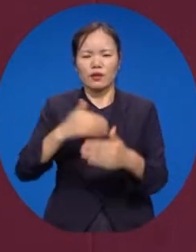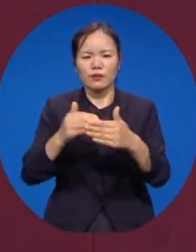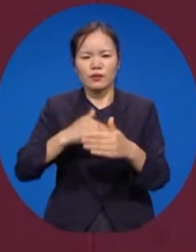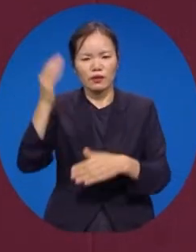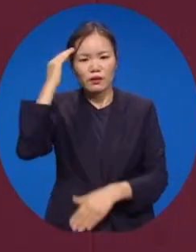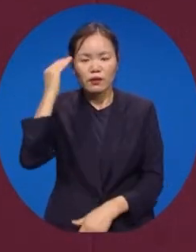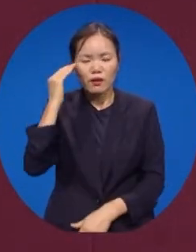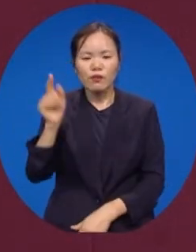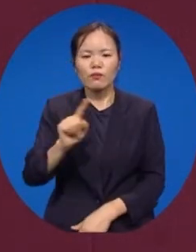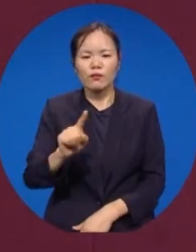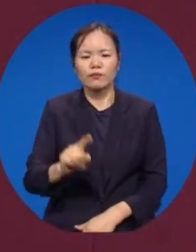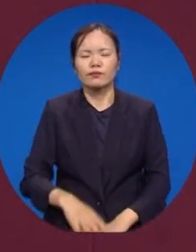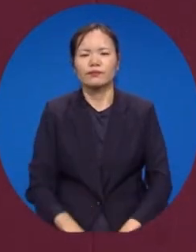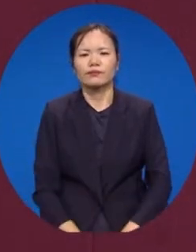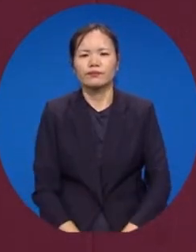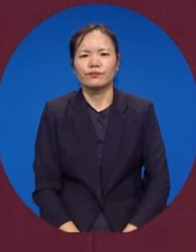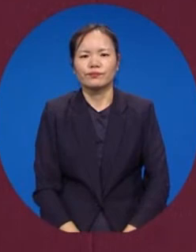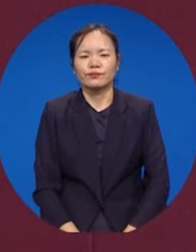대한민국입니까?